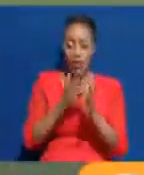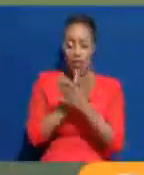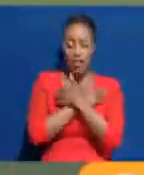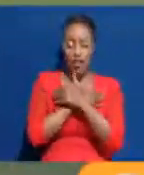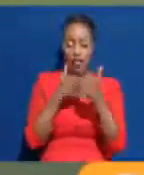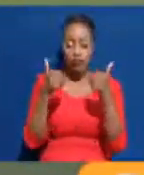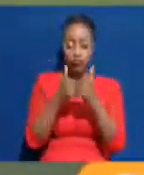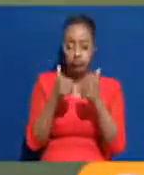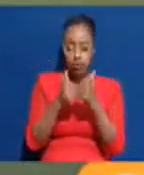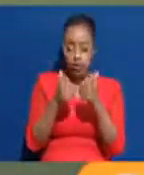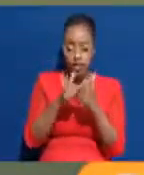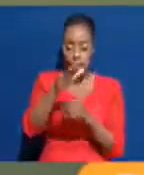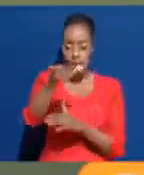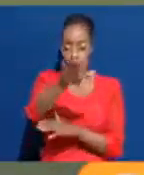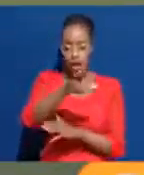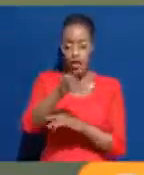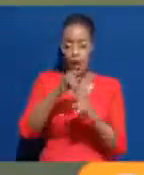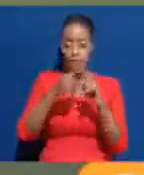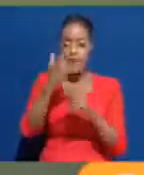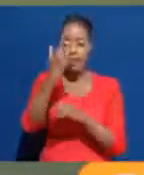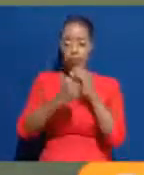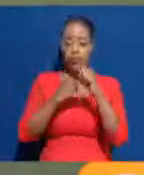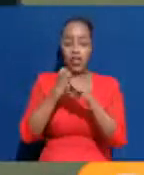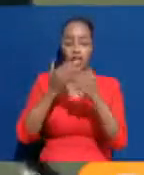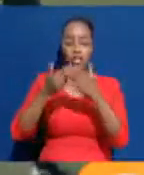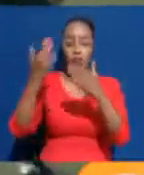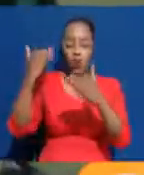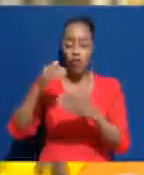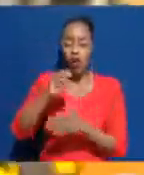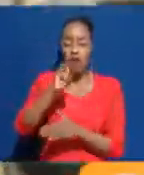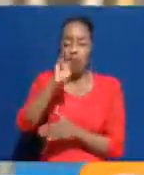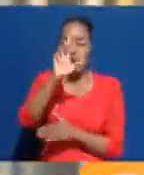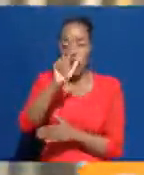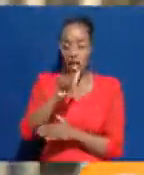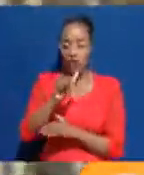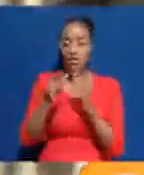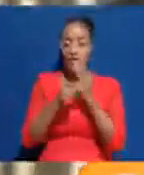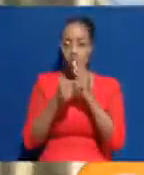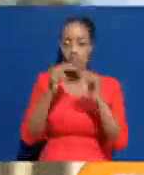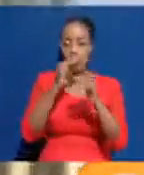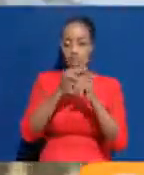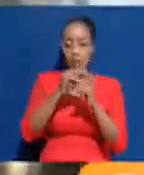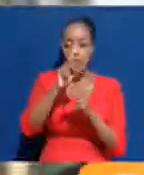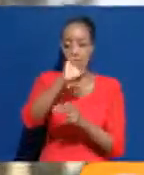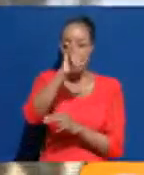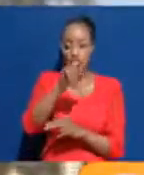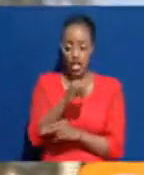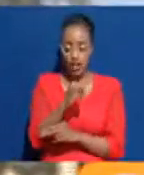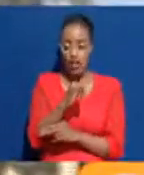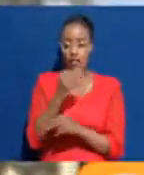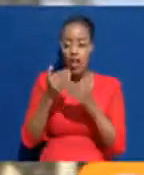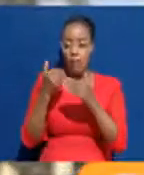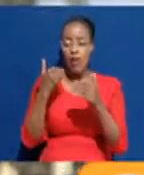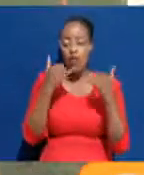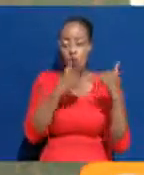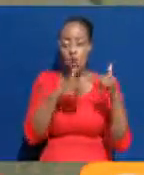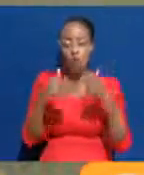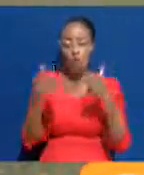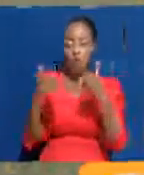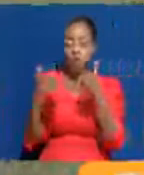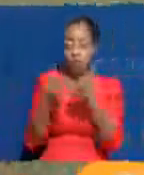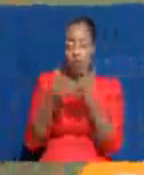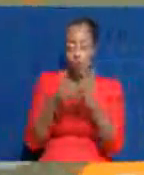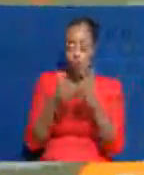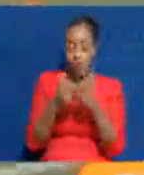na timu ya mtaani mwake. Ila miaka mitano nyuma, Owalla ambaye anafahamika sasa kama DJ Walcott alikuwa kisakata soka kwenye ligi